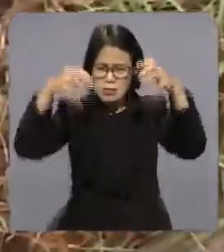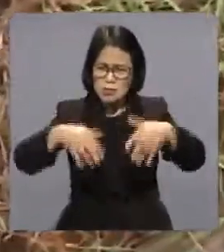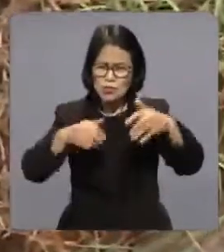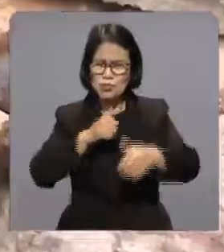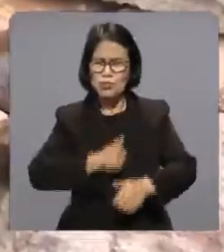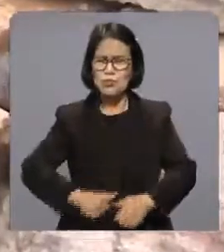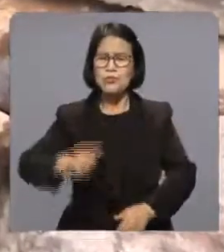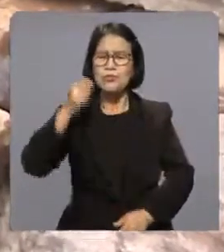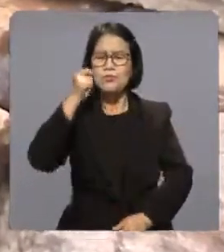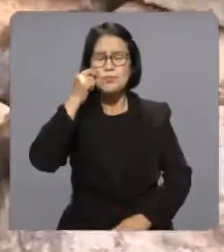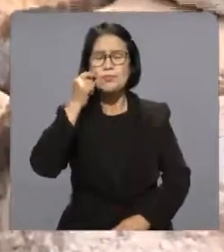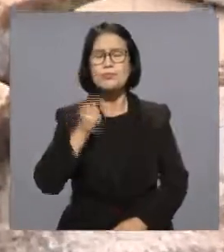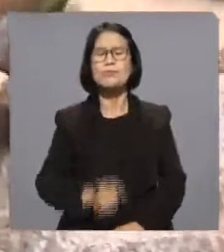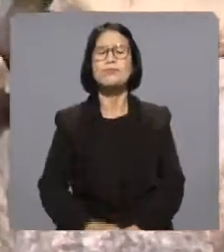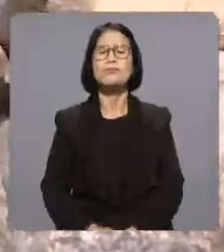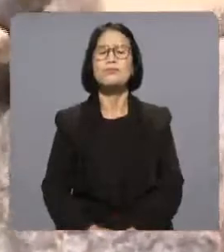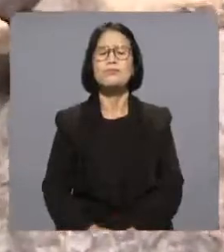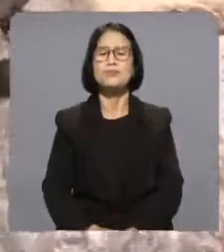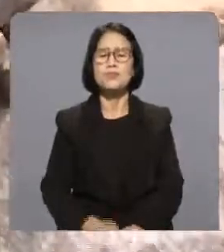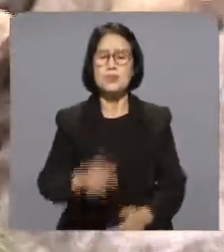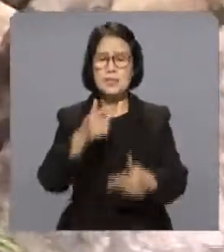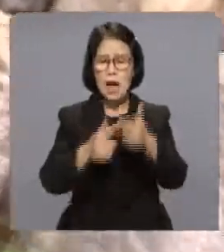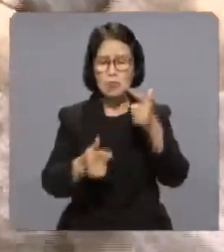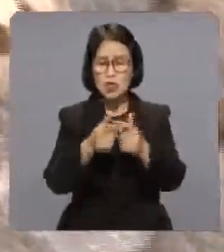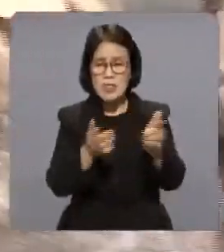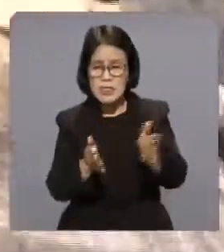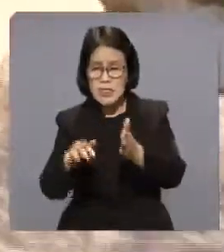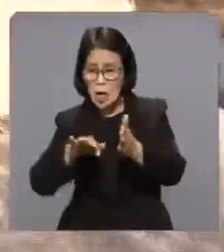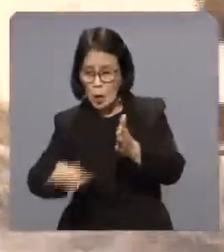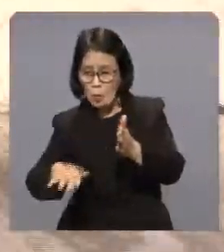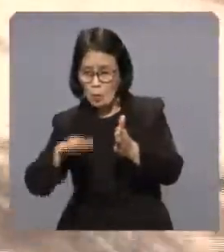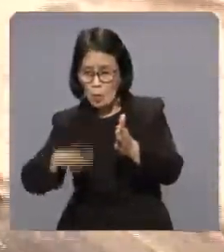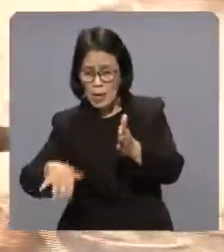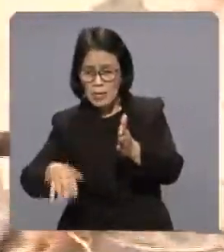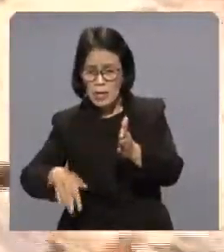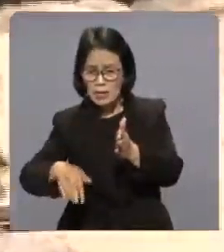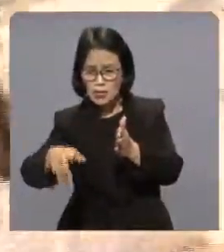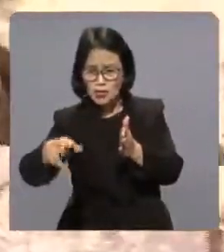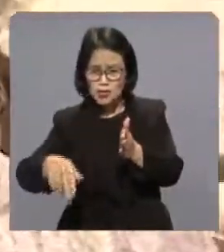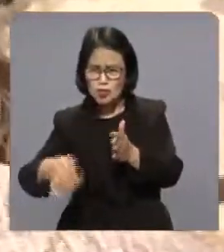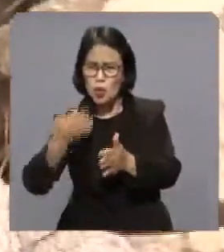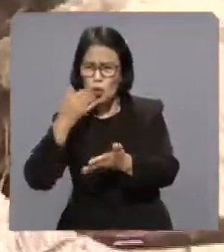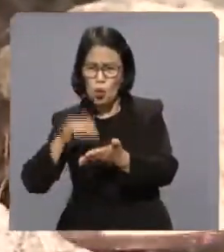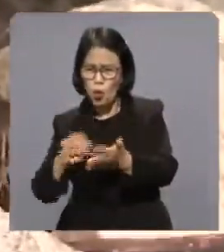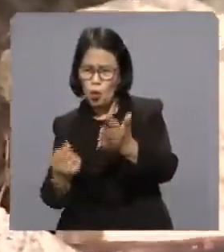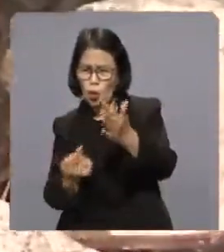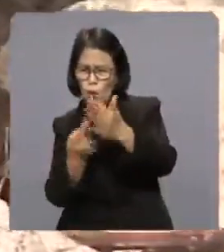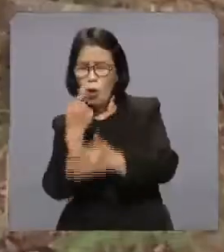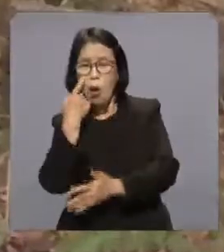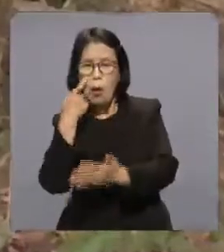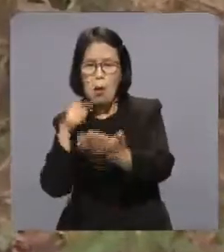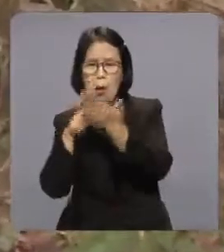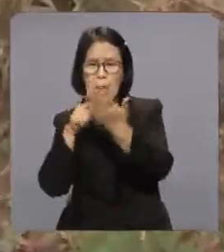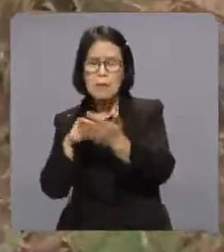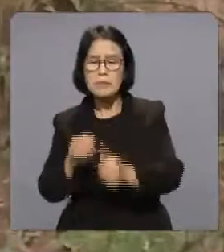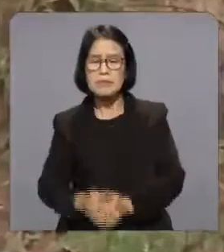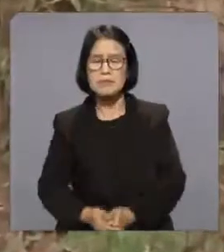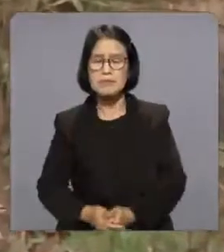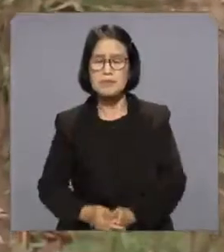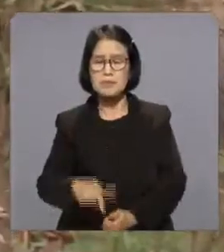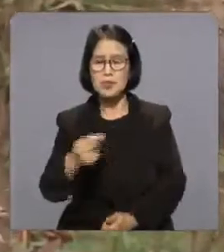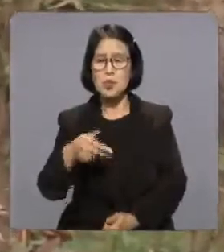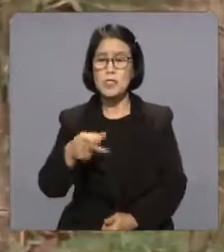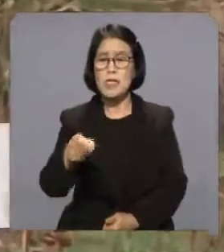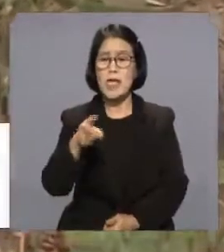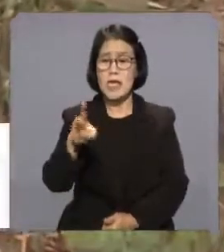못했습니다. 나무 재질의 길옆 시멘트 바닥도 골조를 드러낸 상태입니다. 권제역